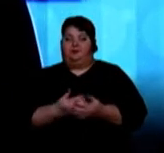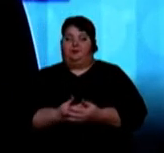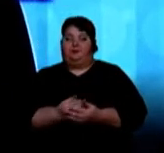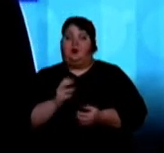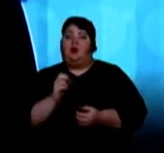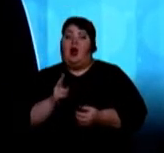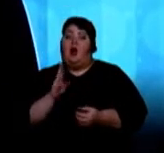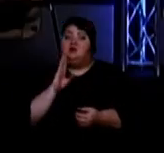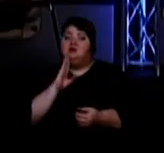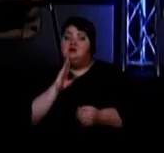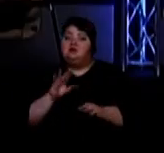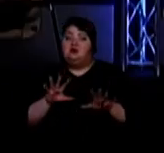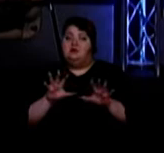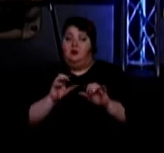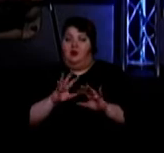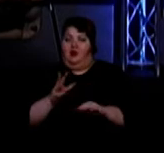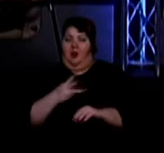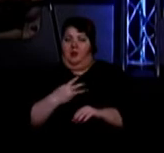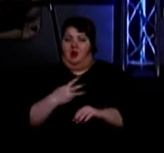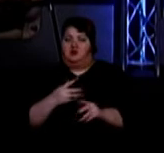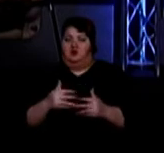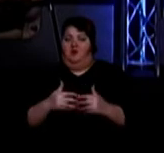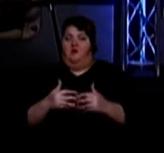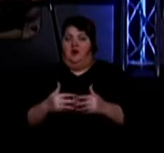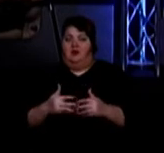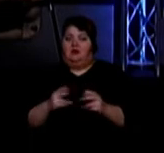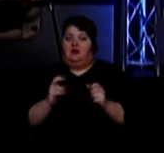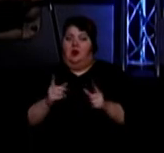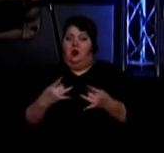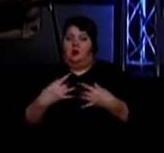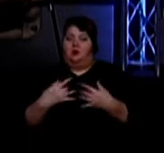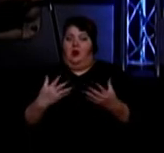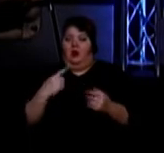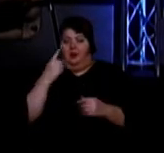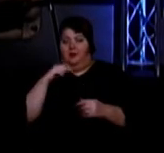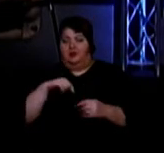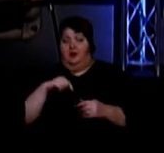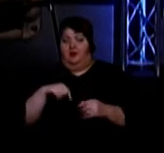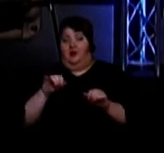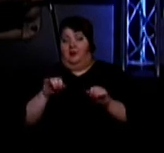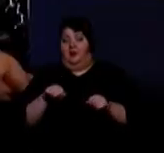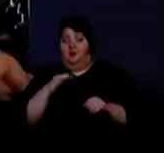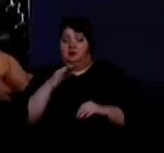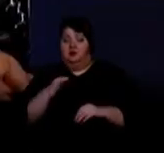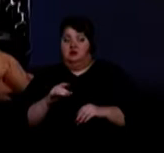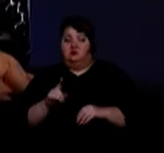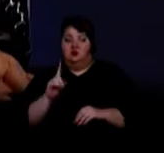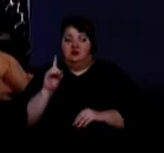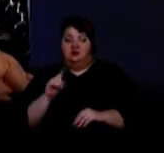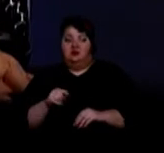Як жінки сприймають небажану вагітність? Розкажіть, будь ласка. Ну, як психолог-волонтер, можу сказати, що, знаєте,